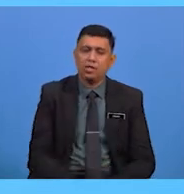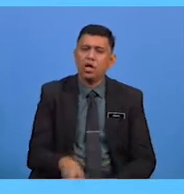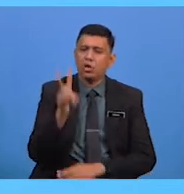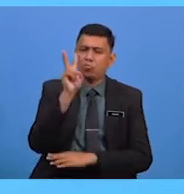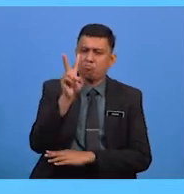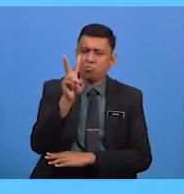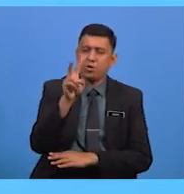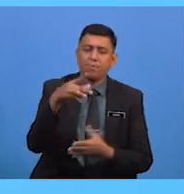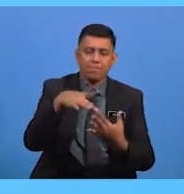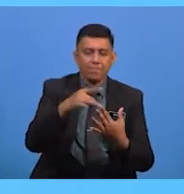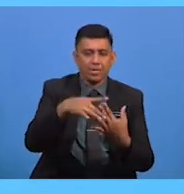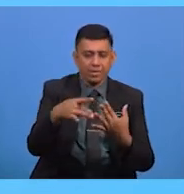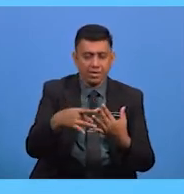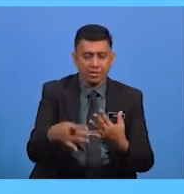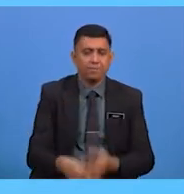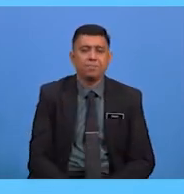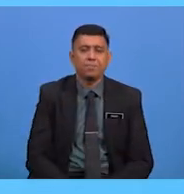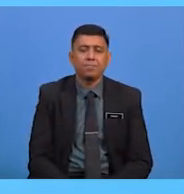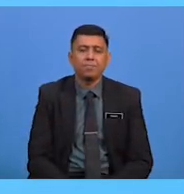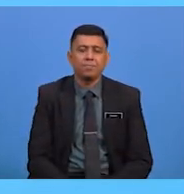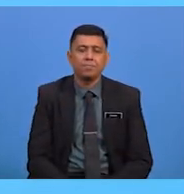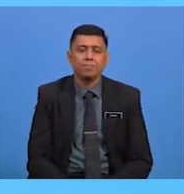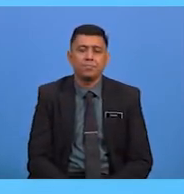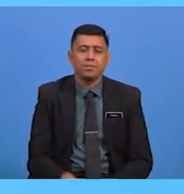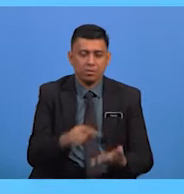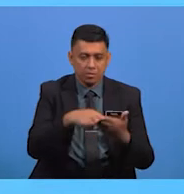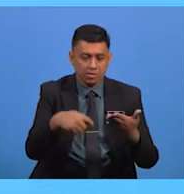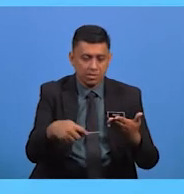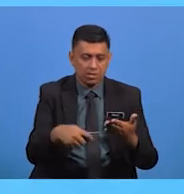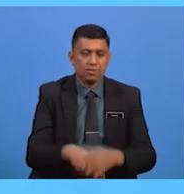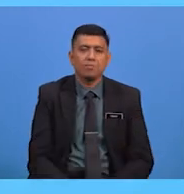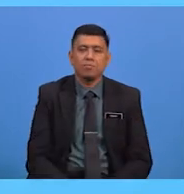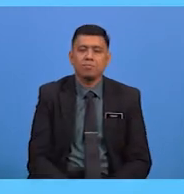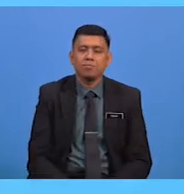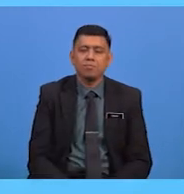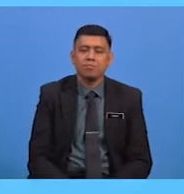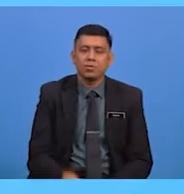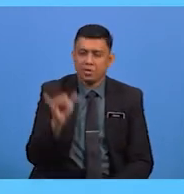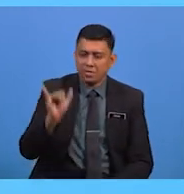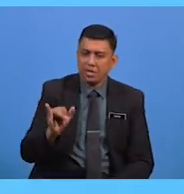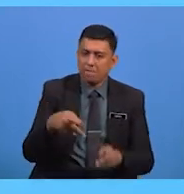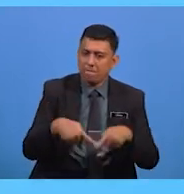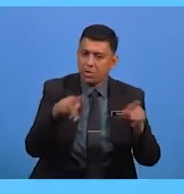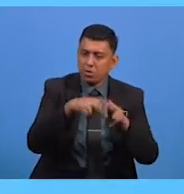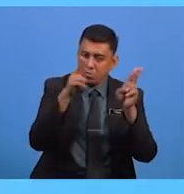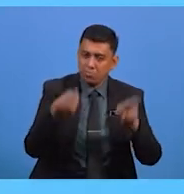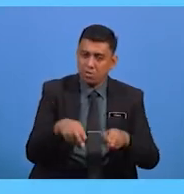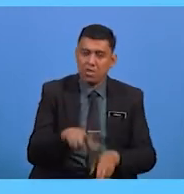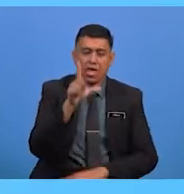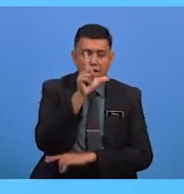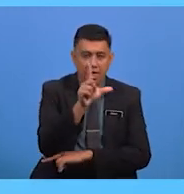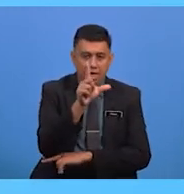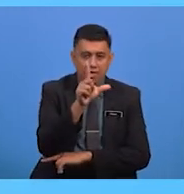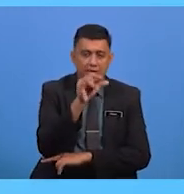dui pilihan, dalam algoritma bubble sort ini, tuliskan pernyataan syarat yang perlu diuji ini,